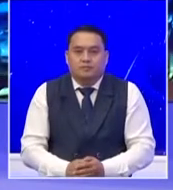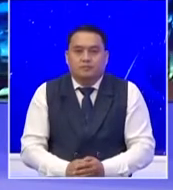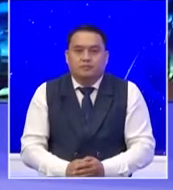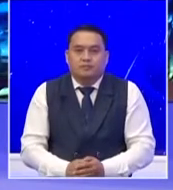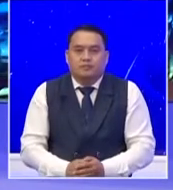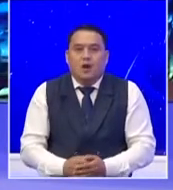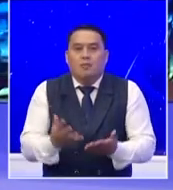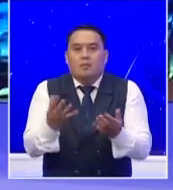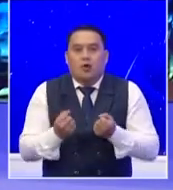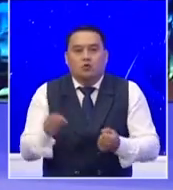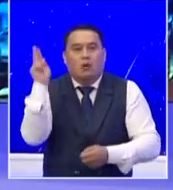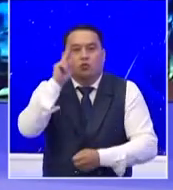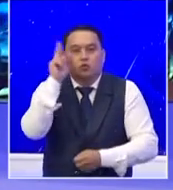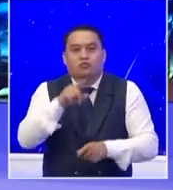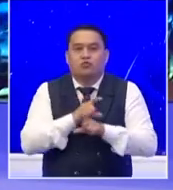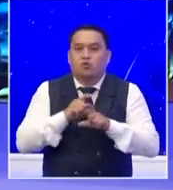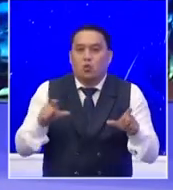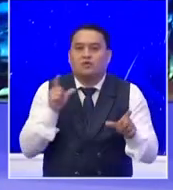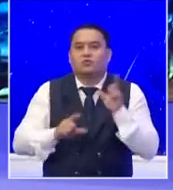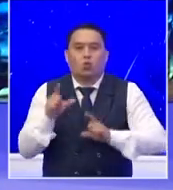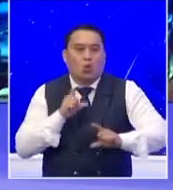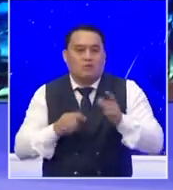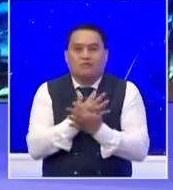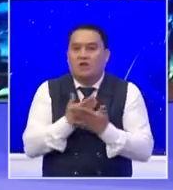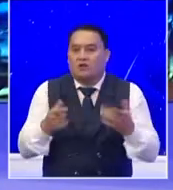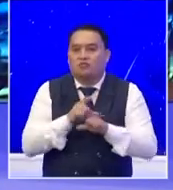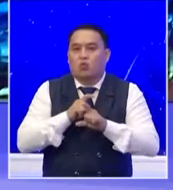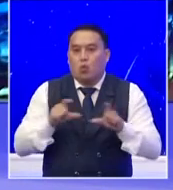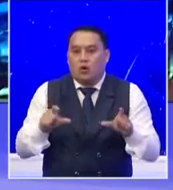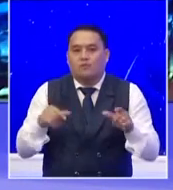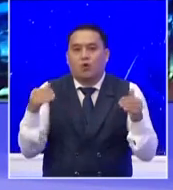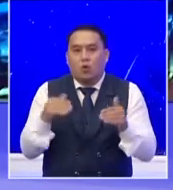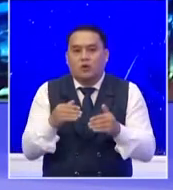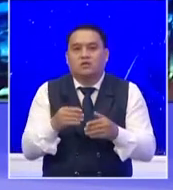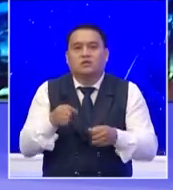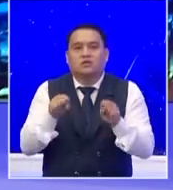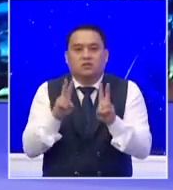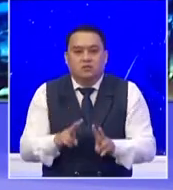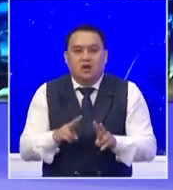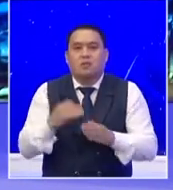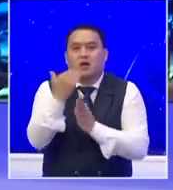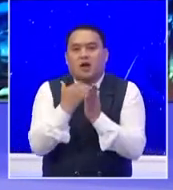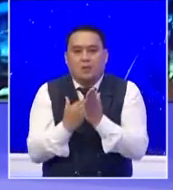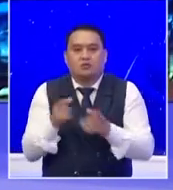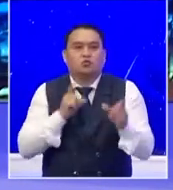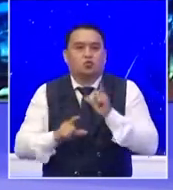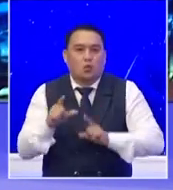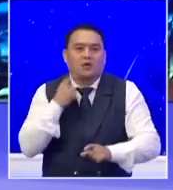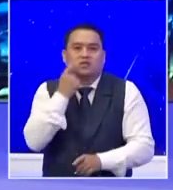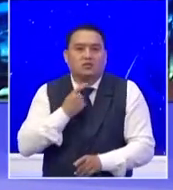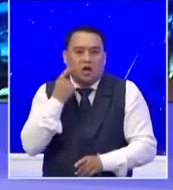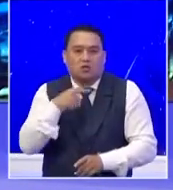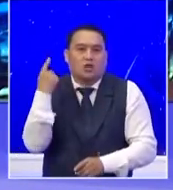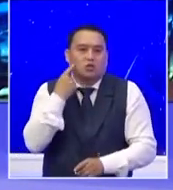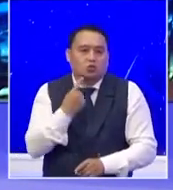Продолжают получать онлайн-образование школьники и студенты. В некоторых учебных заведениях даже разработали специальные программы. Студенты